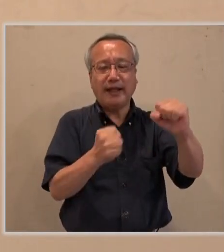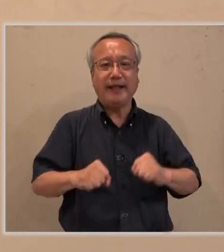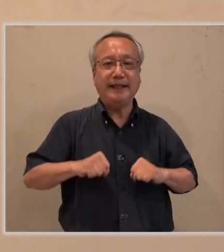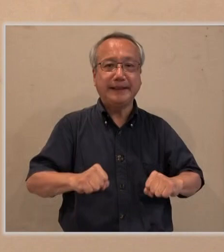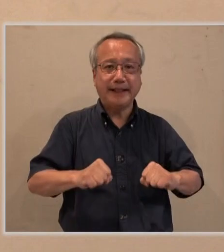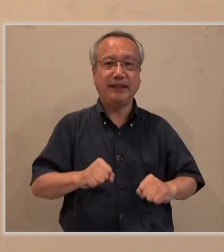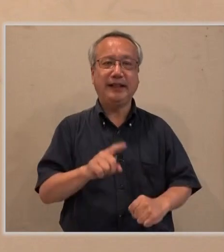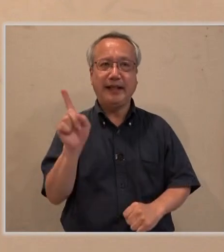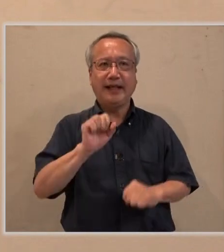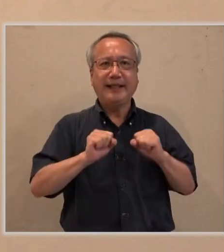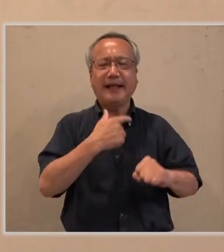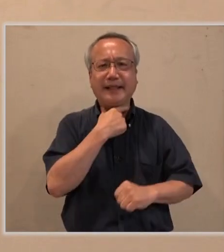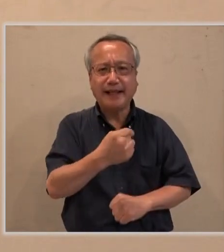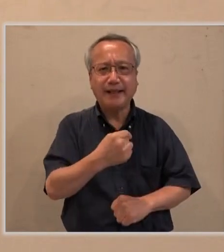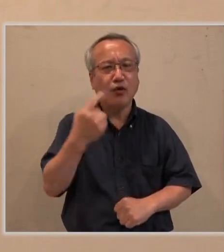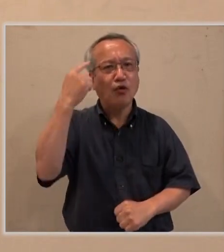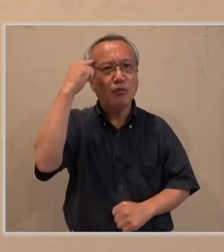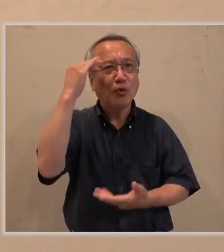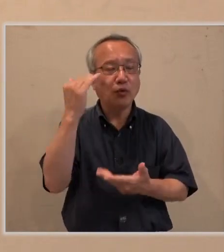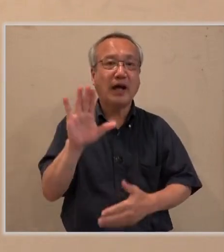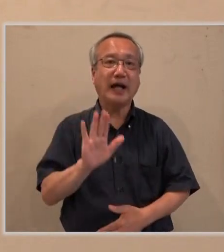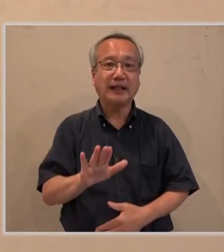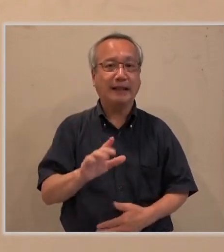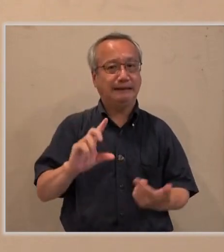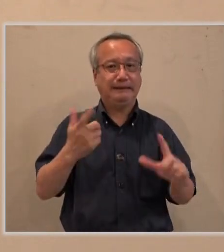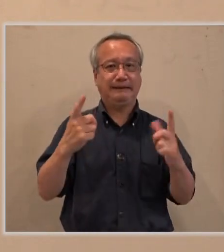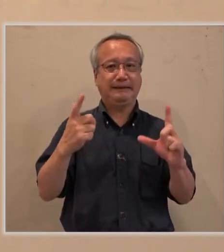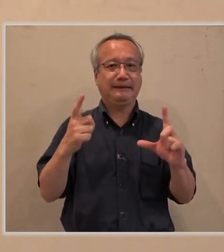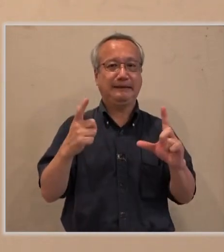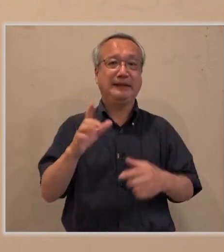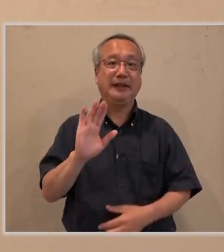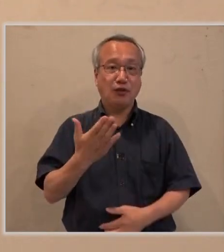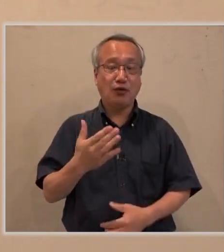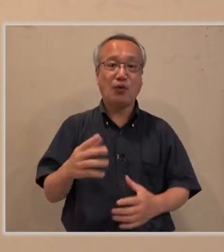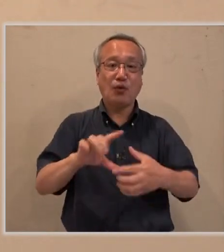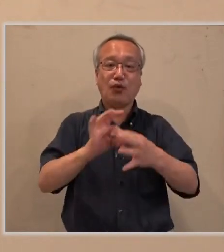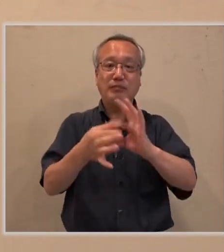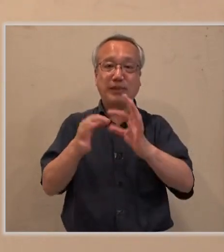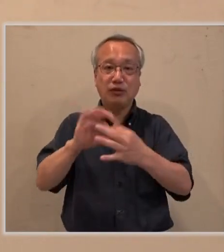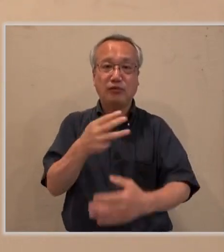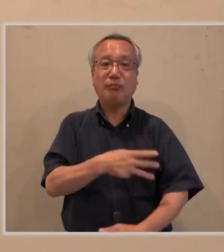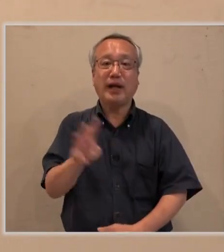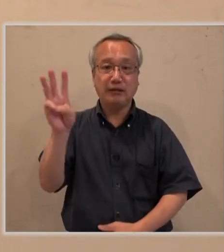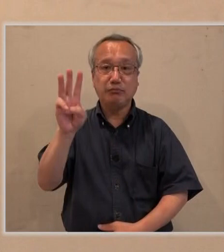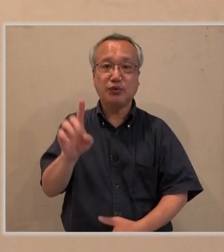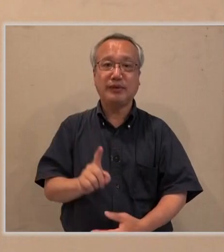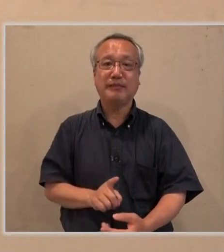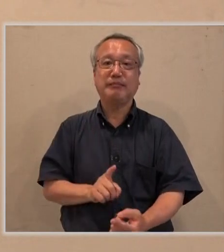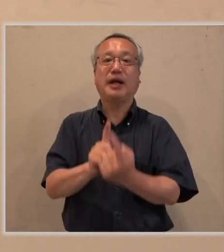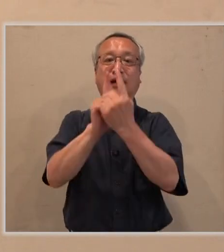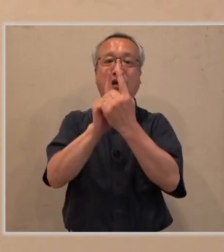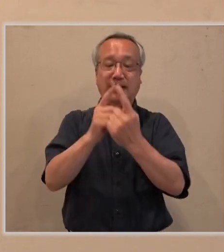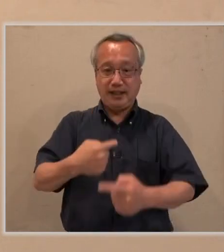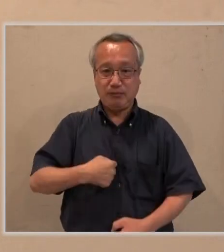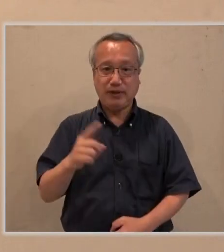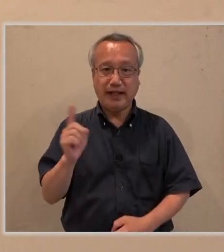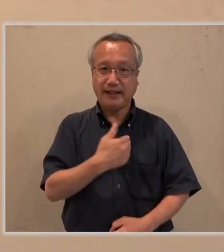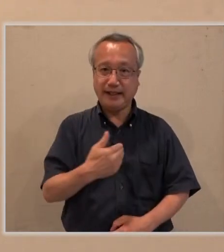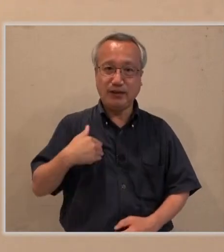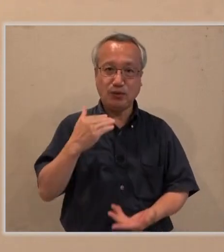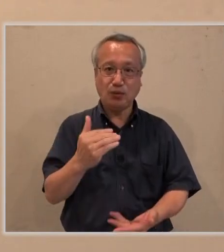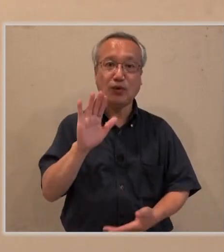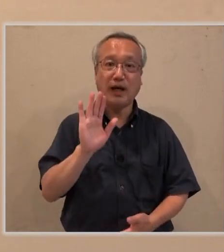何かこれをしたいって思うものがあったわけではないんですけれども、オリンピック・パラリンピックに出会って、自分にも何かできることがあるん